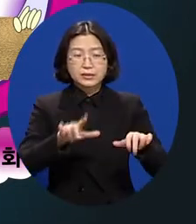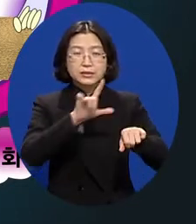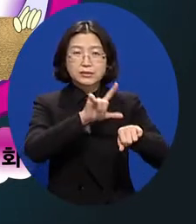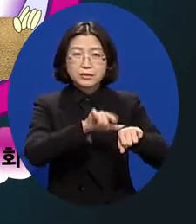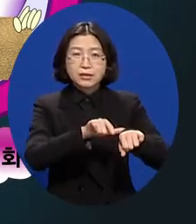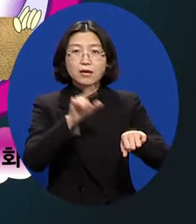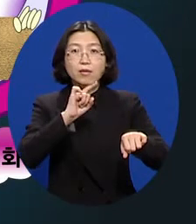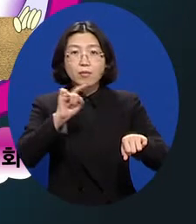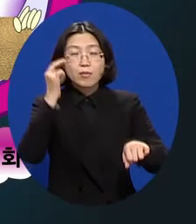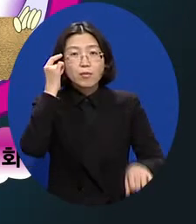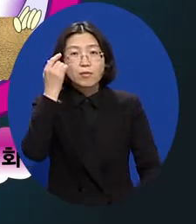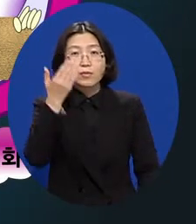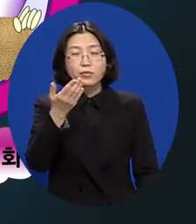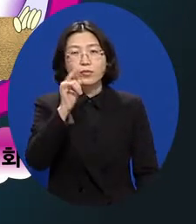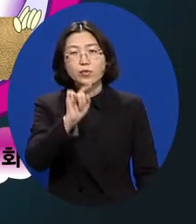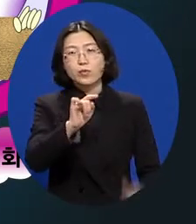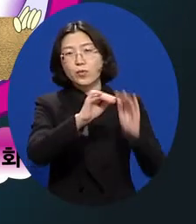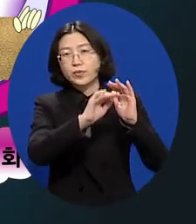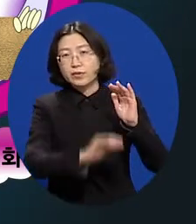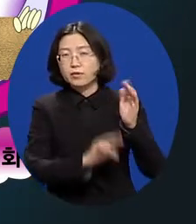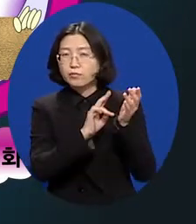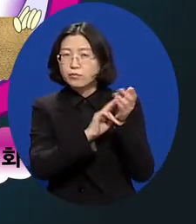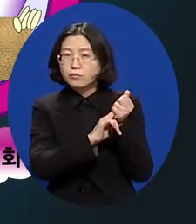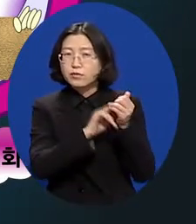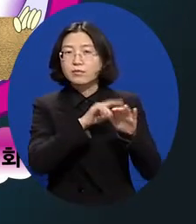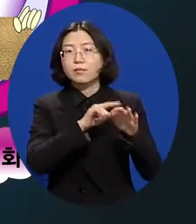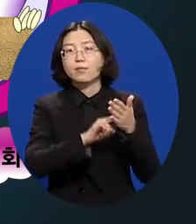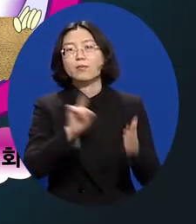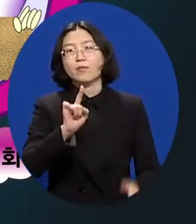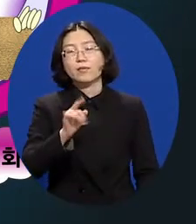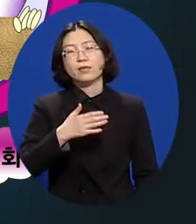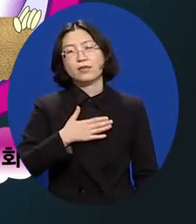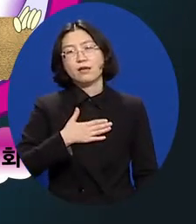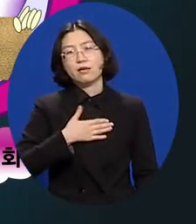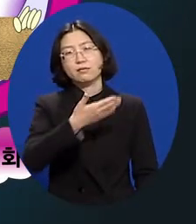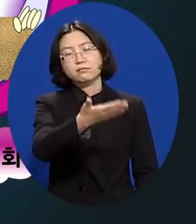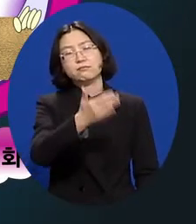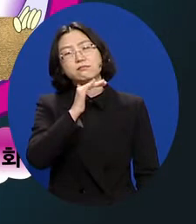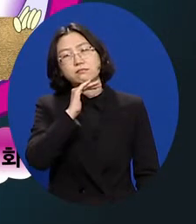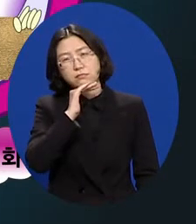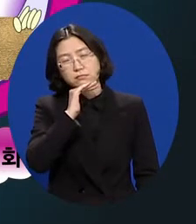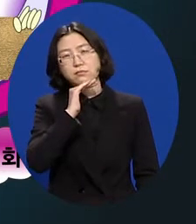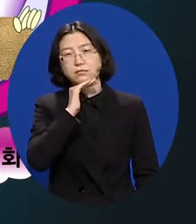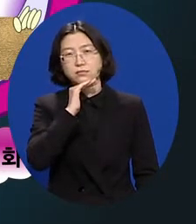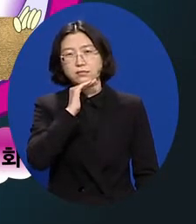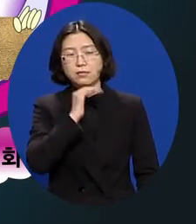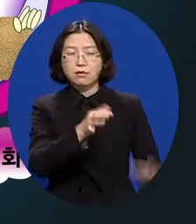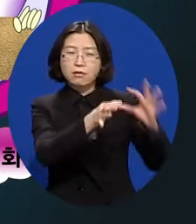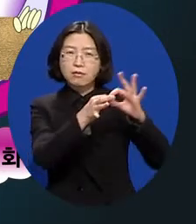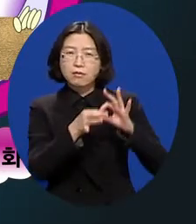전달한 메시지 밑에 있는 마음을 전달하는 메시지에는 내가 당신을 기다렸어. 연락도 없이